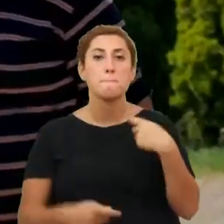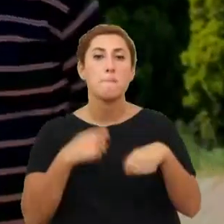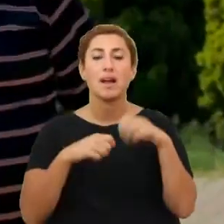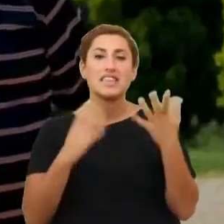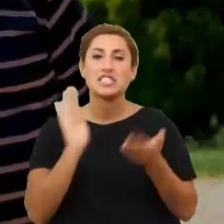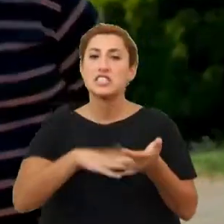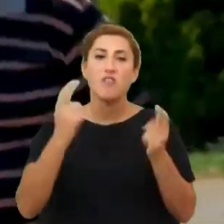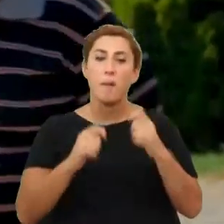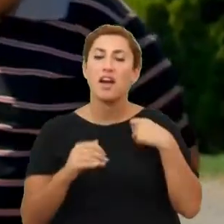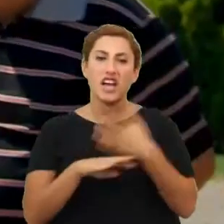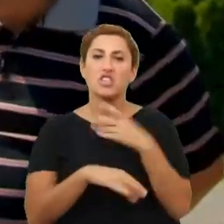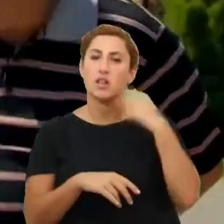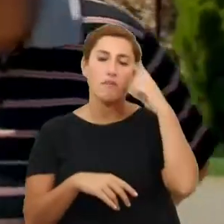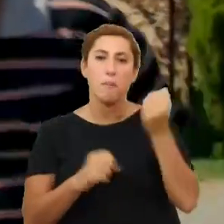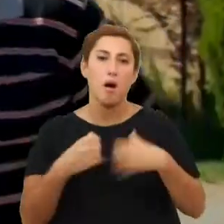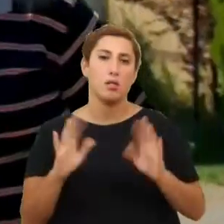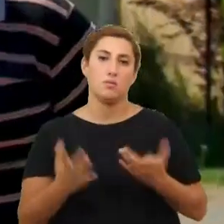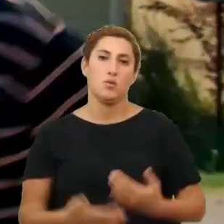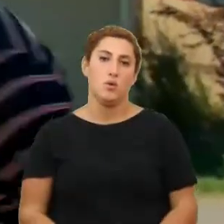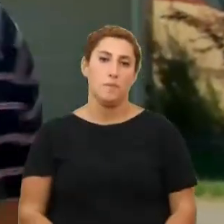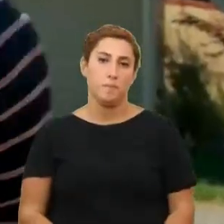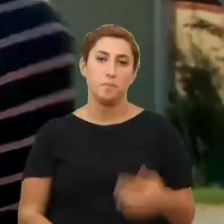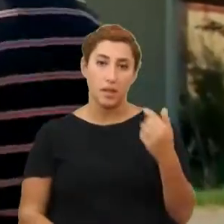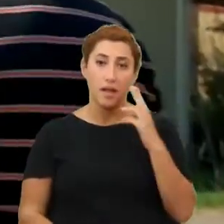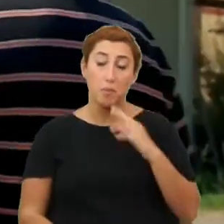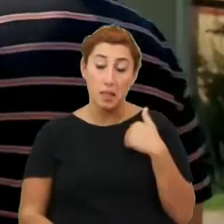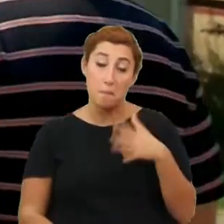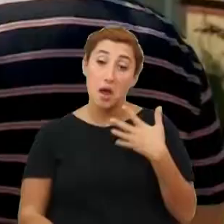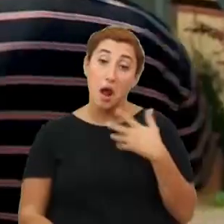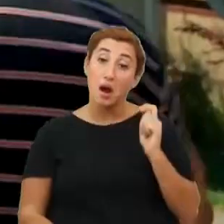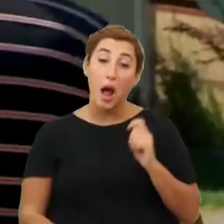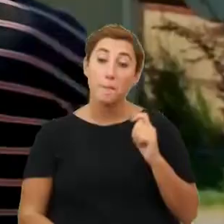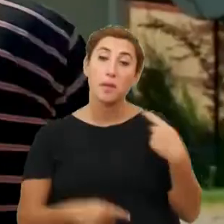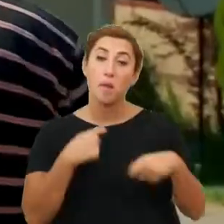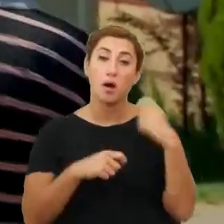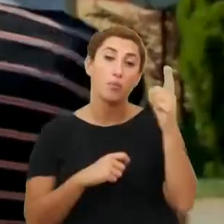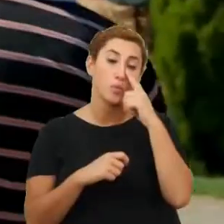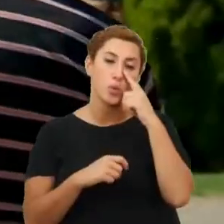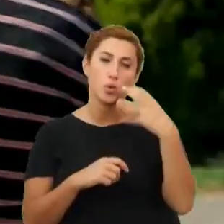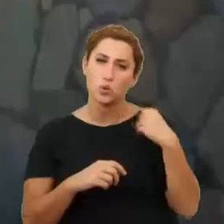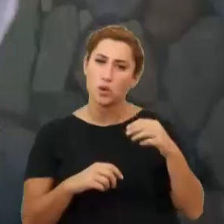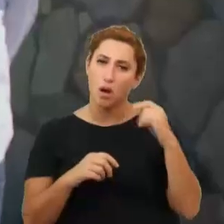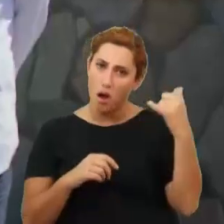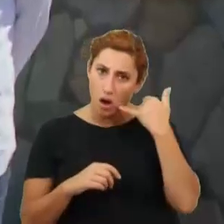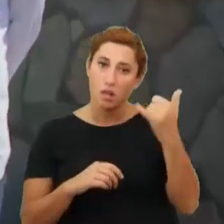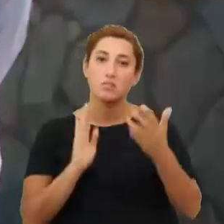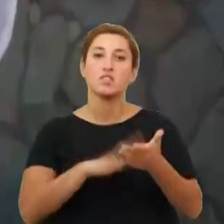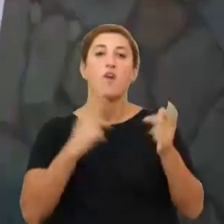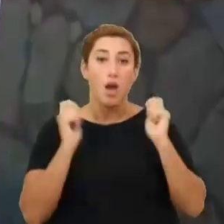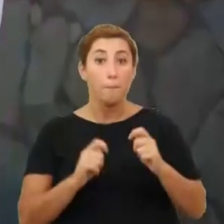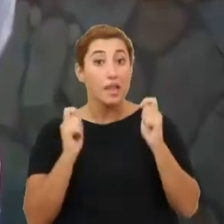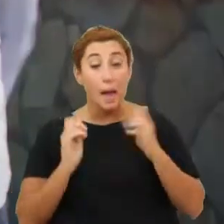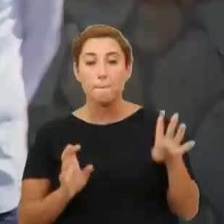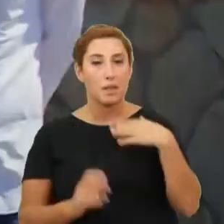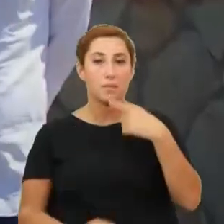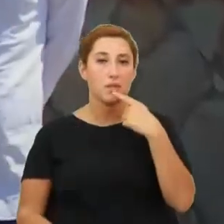bankadan nasıl istifa eder? Gerçekten aklım almıyor yani. Efendim ben de merak ettim. Banka müdürünü bizzat aradım. İstifa etti mi